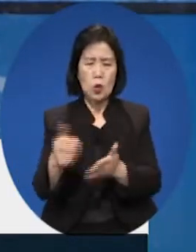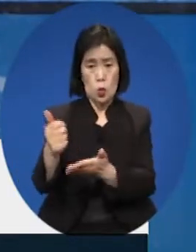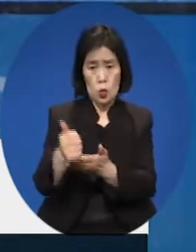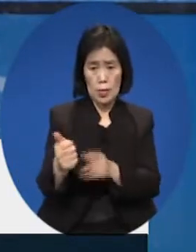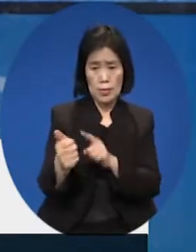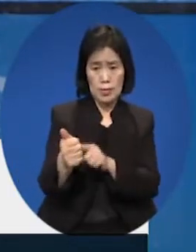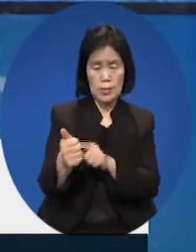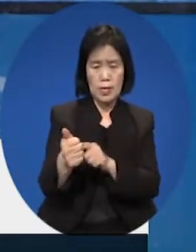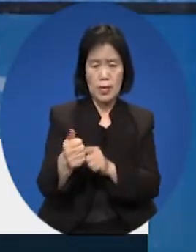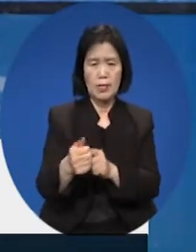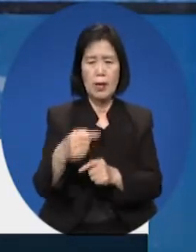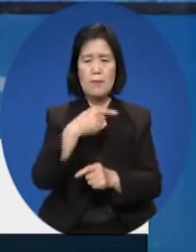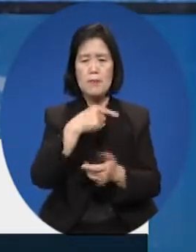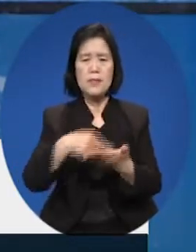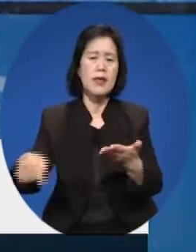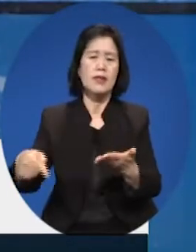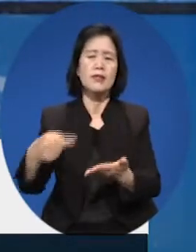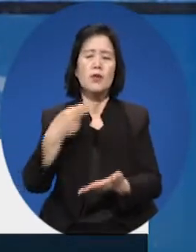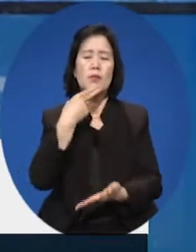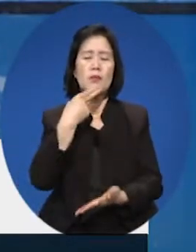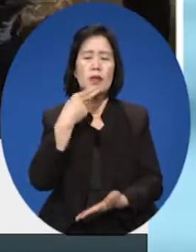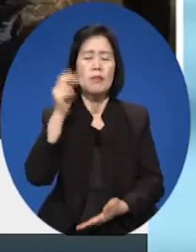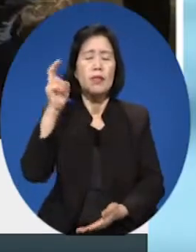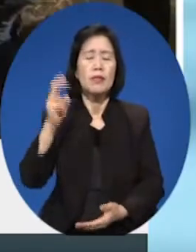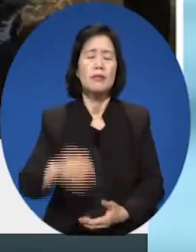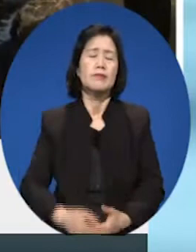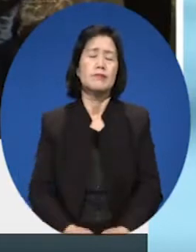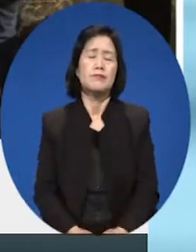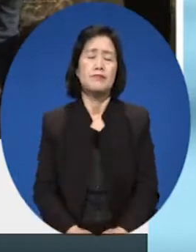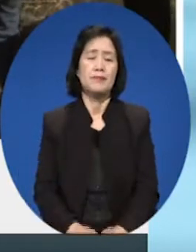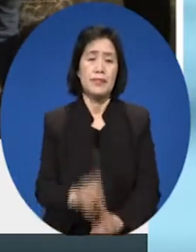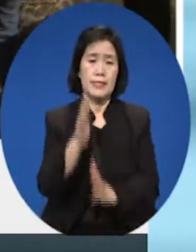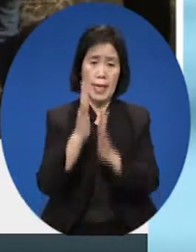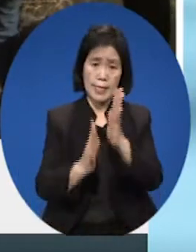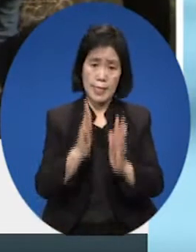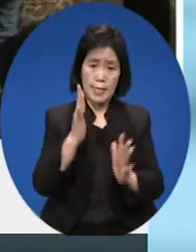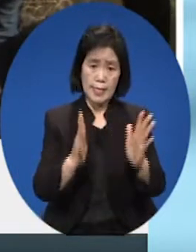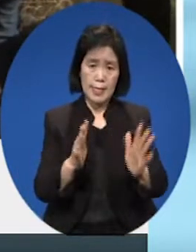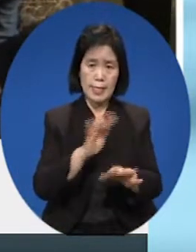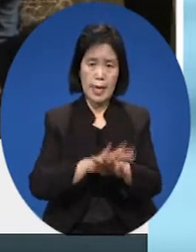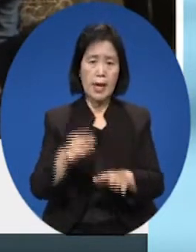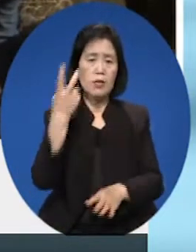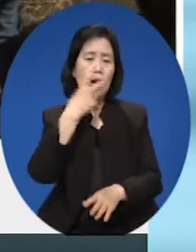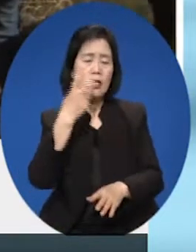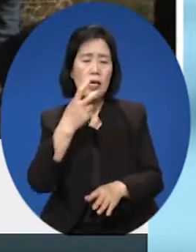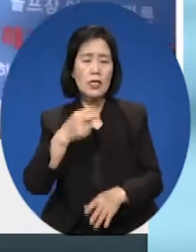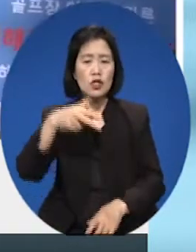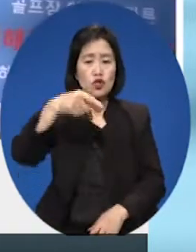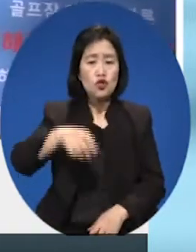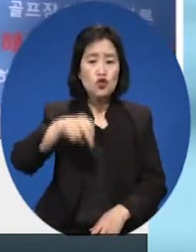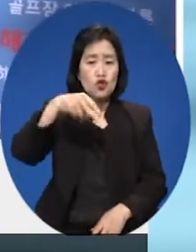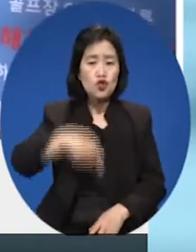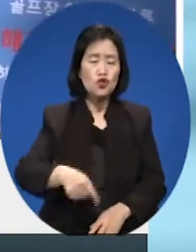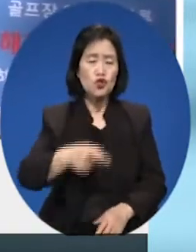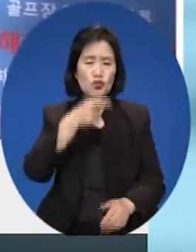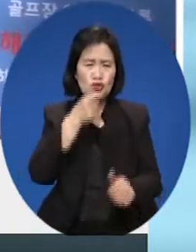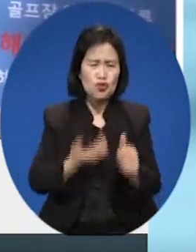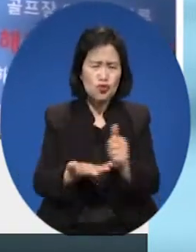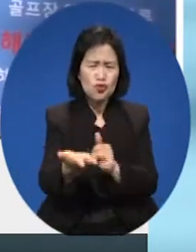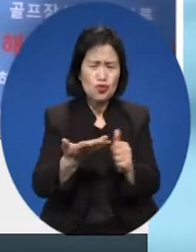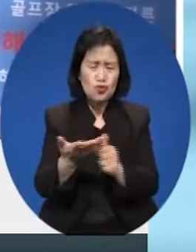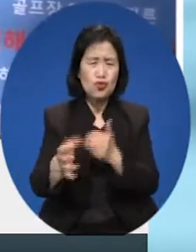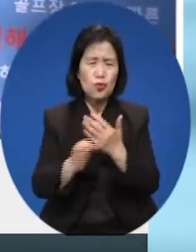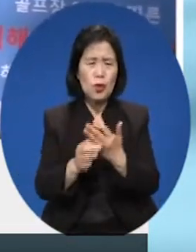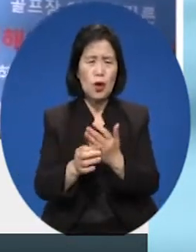대한 아 피해는 거의 없을 것으로 예상이 됩니다 잔재 1 잔디를 관리하는 이제 중 수가 이제 공급이 안되면 그 중단하게